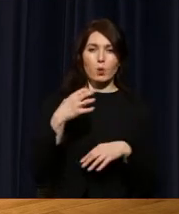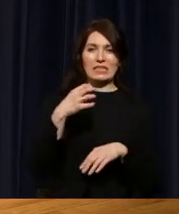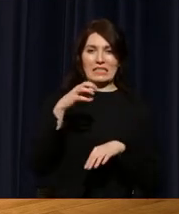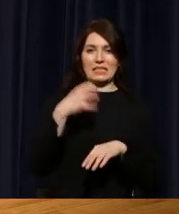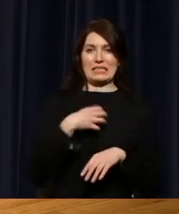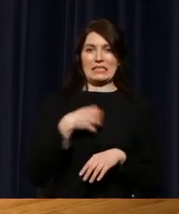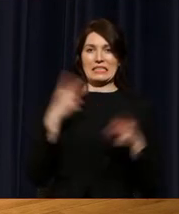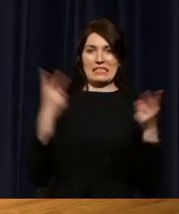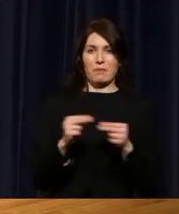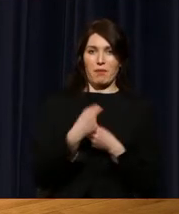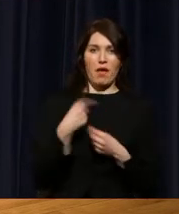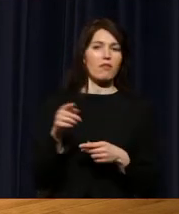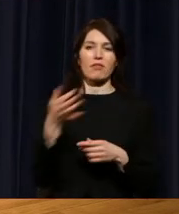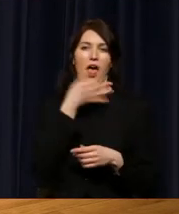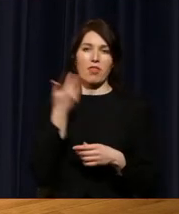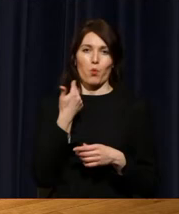ārstēt. Nav.